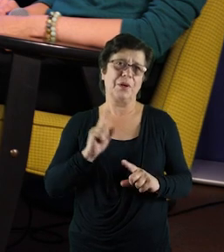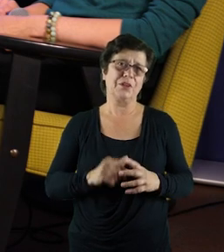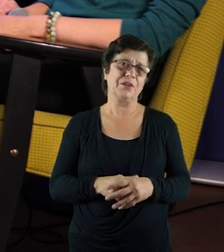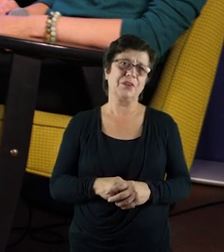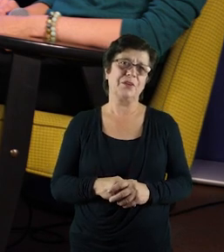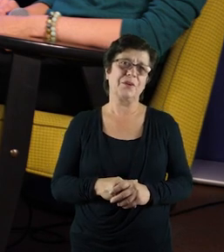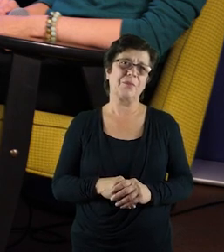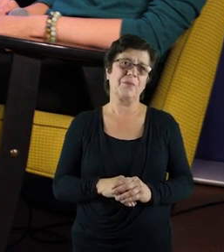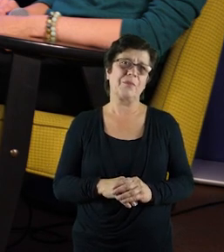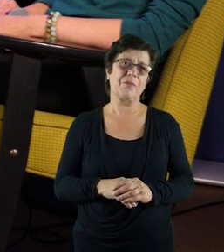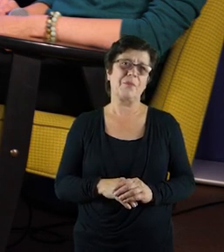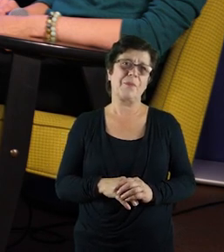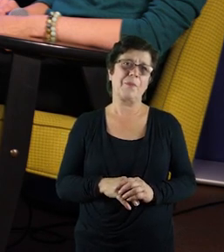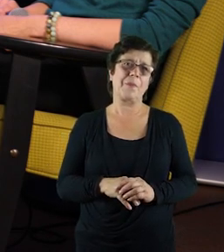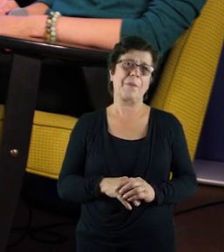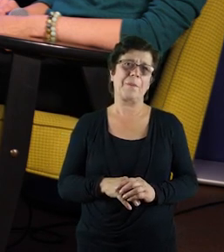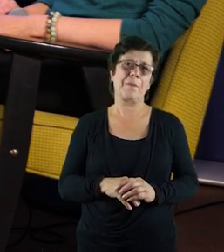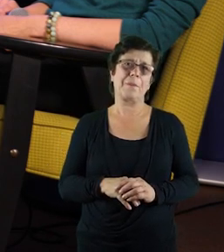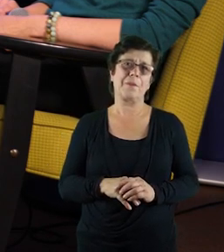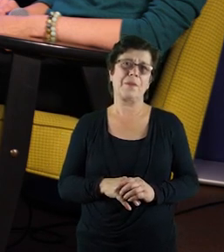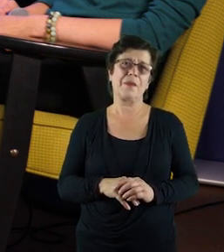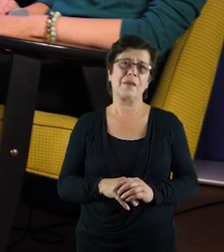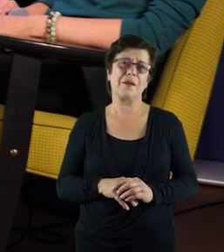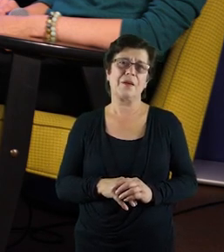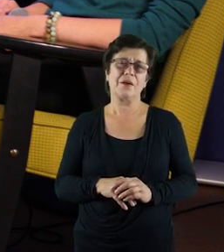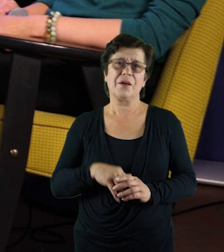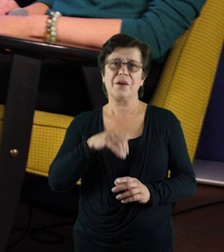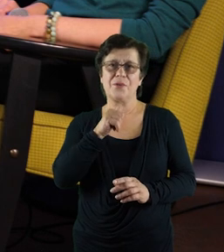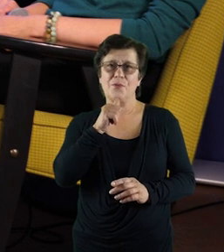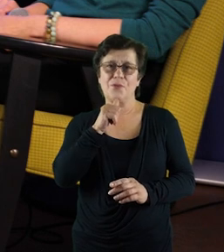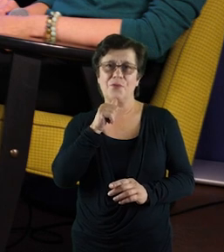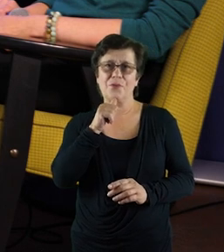Może przejdziemy teraz do tego sporu z turpistami? W ogóle